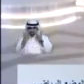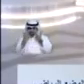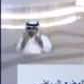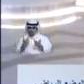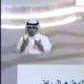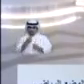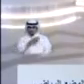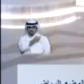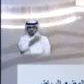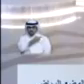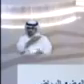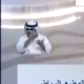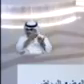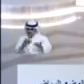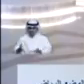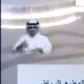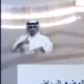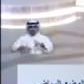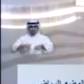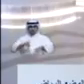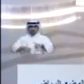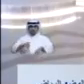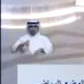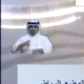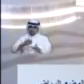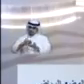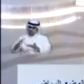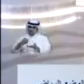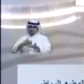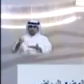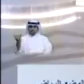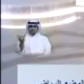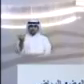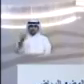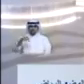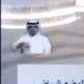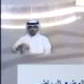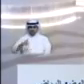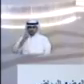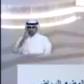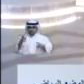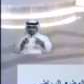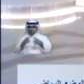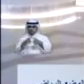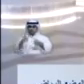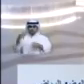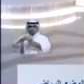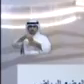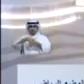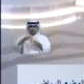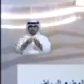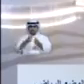الله يعني وأبشر أنها تامة رغم السجالات التي تحصل من خلال الجلسة على